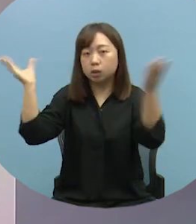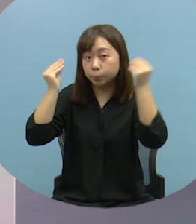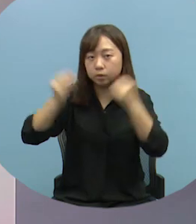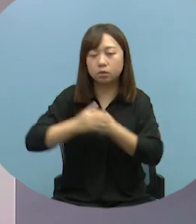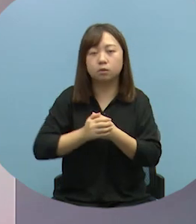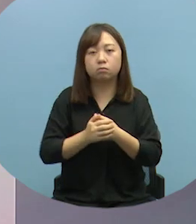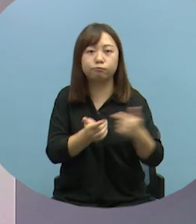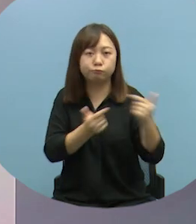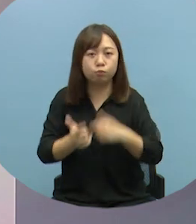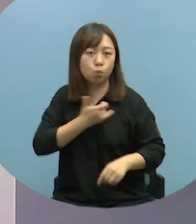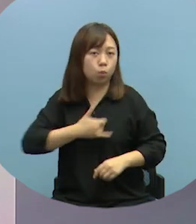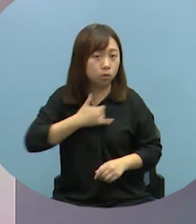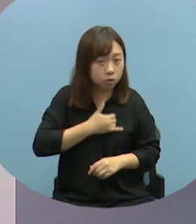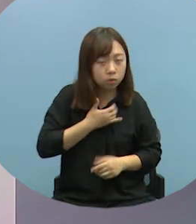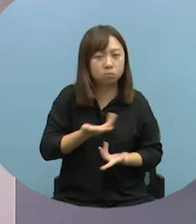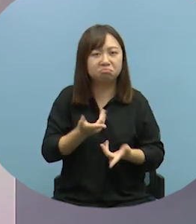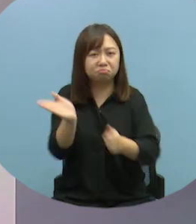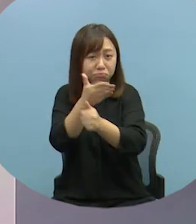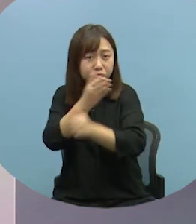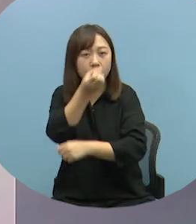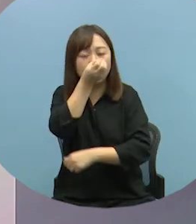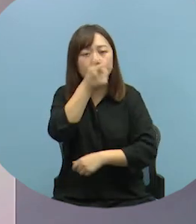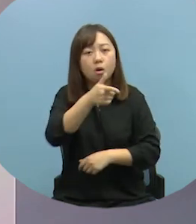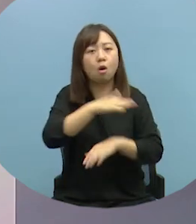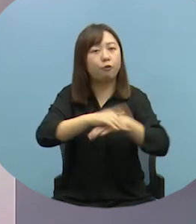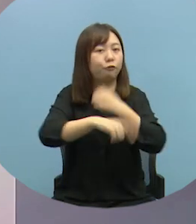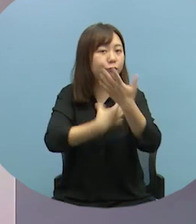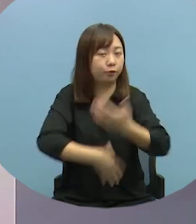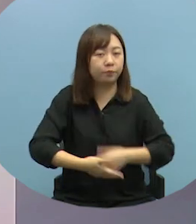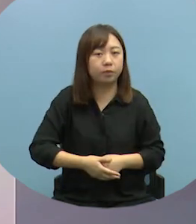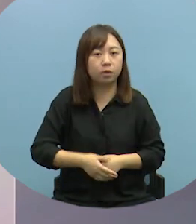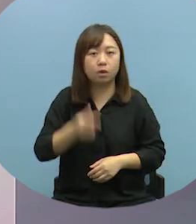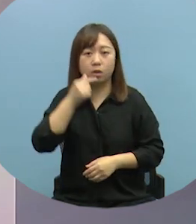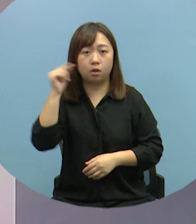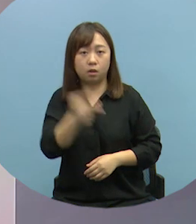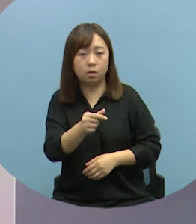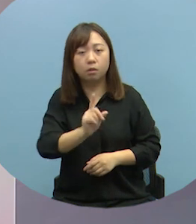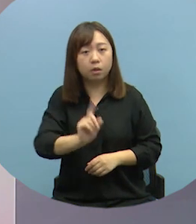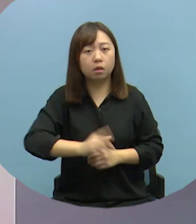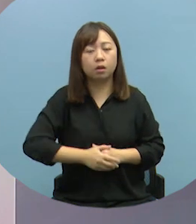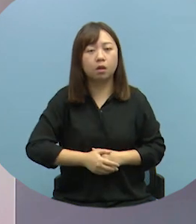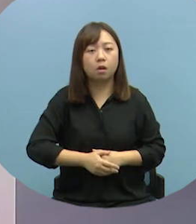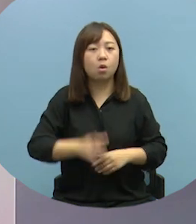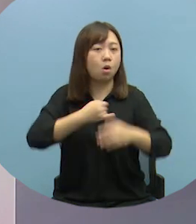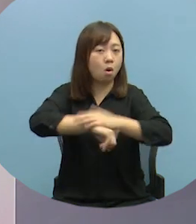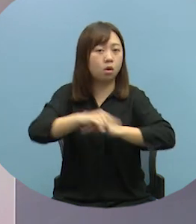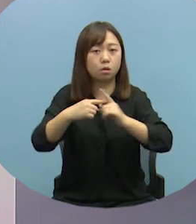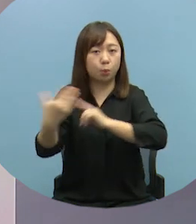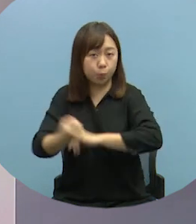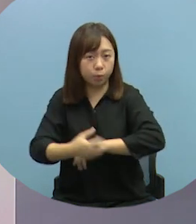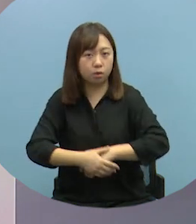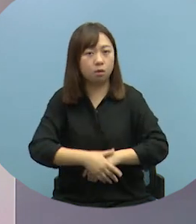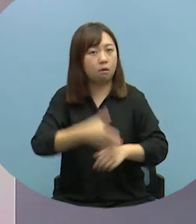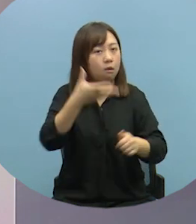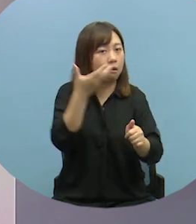然不斷質疑甚至抹黑香港國安法，他們詆毀香港國安法會損害人權、壓